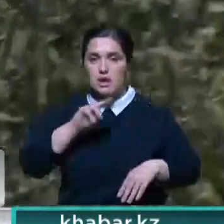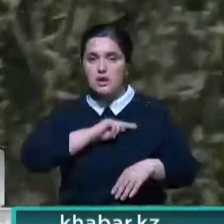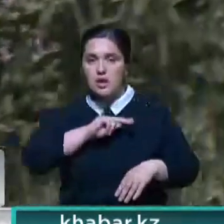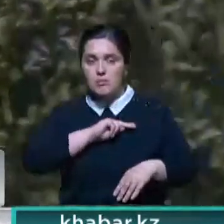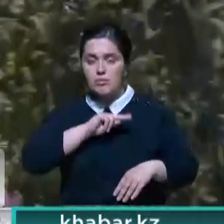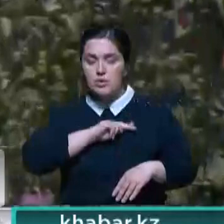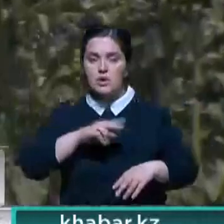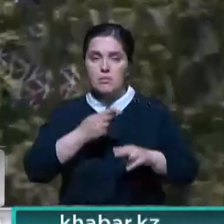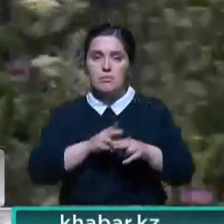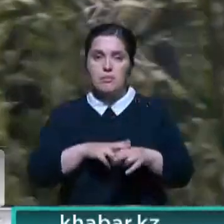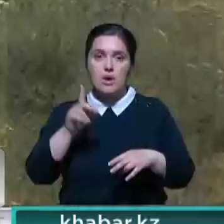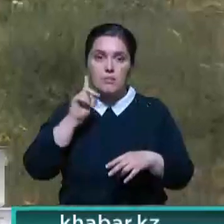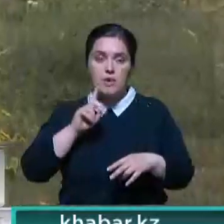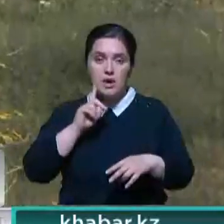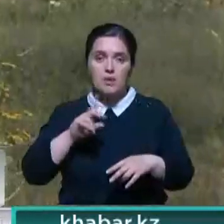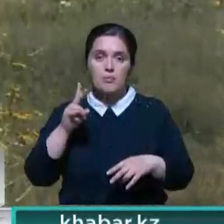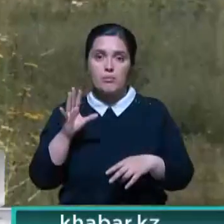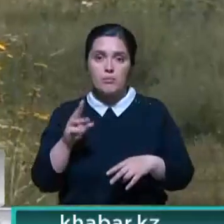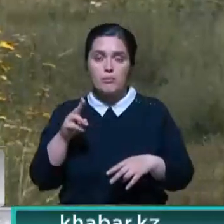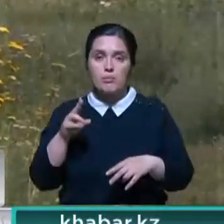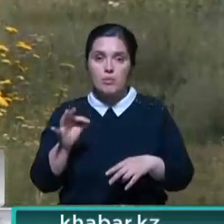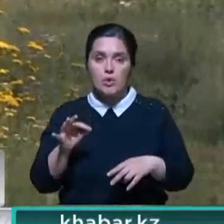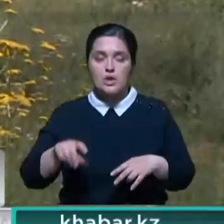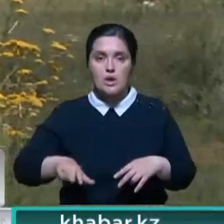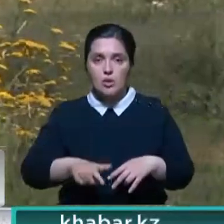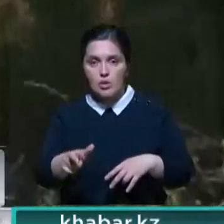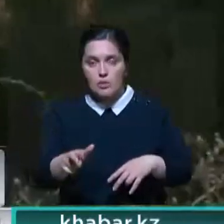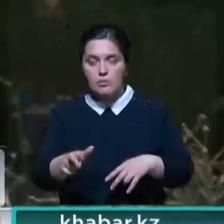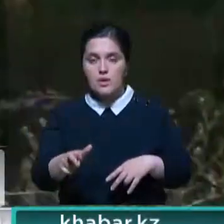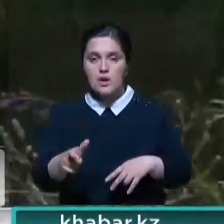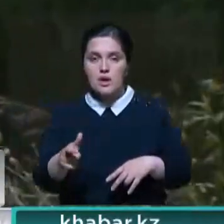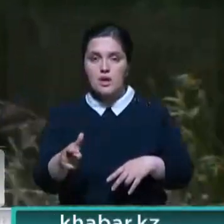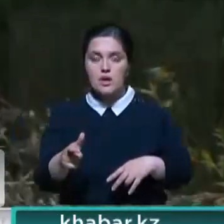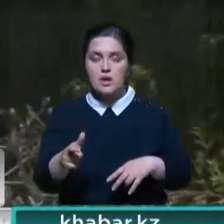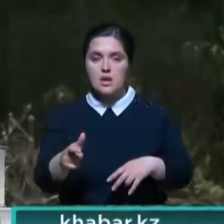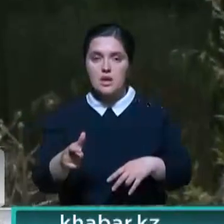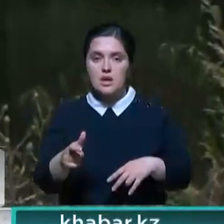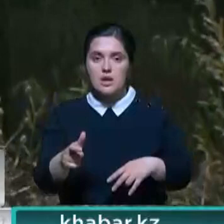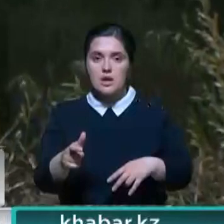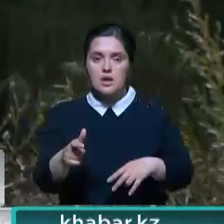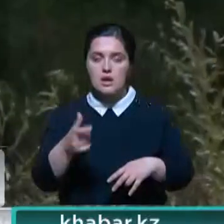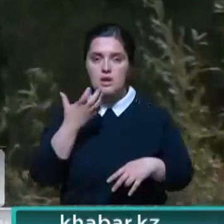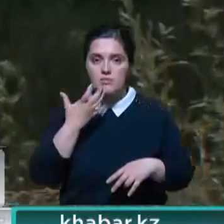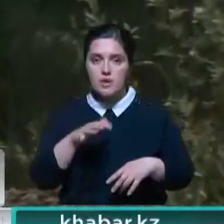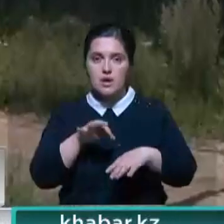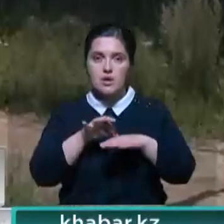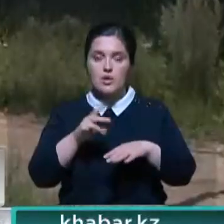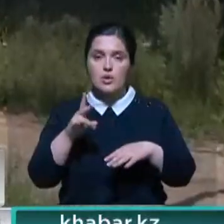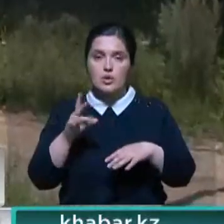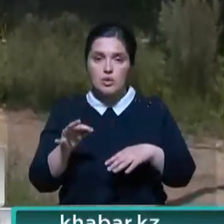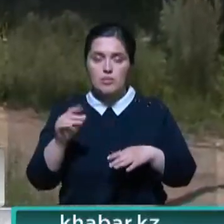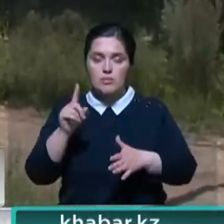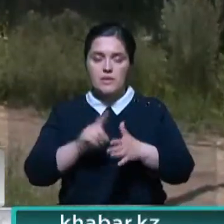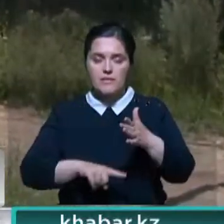сельчане ходят по заросшим улицам, как по нехоженным тропам. То колючки чертополоха впиваются в ноги, то крапива обжигает. Но в очередной раз